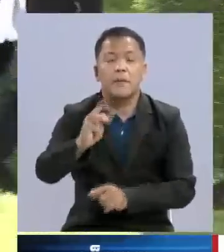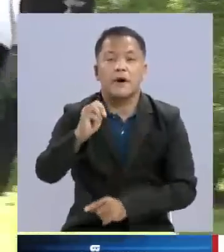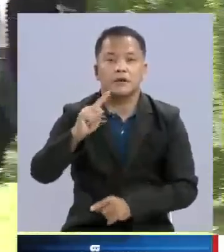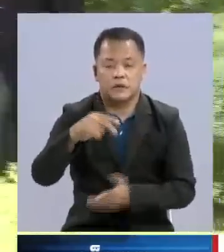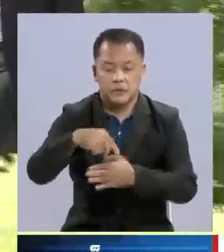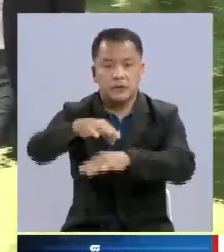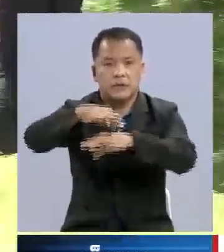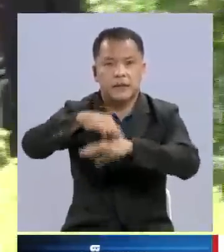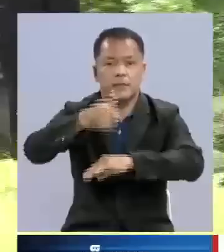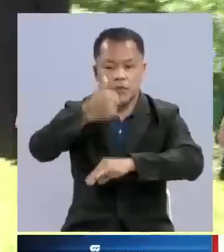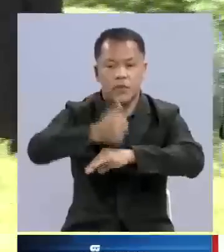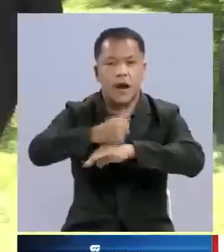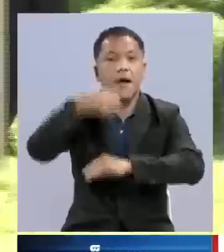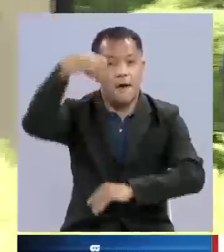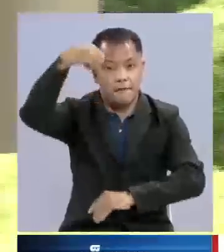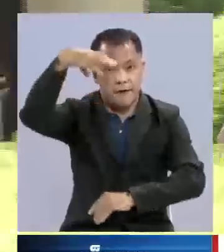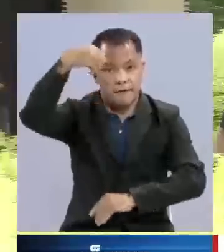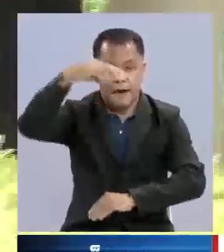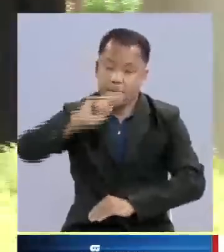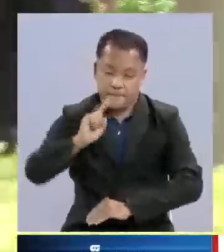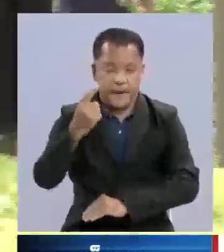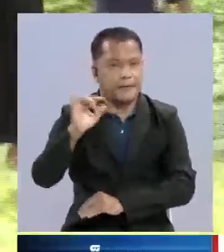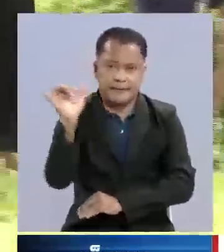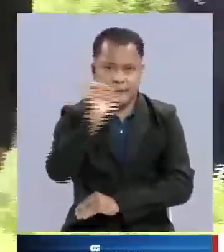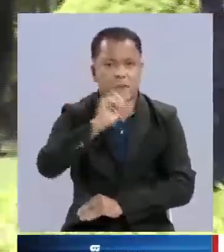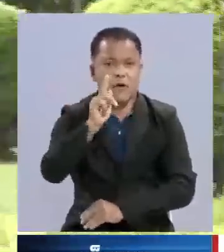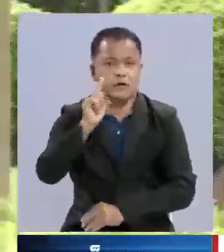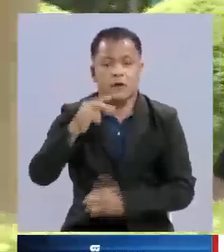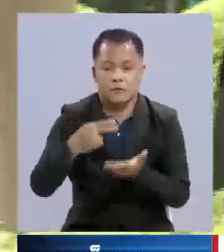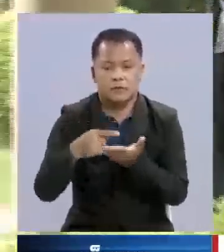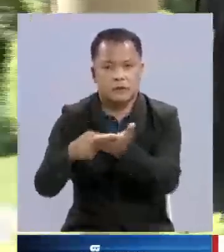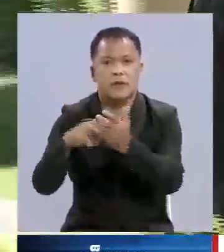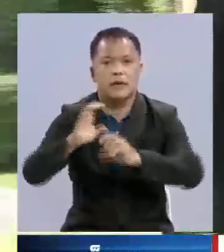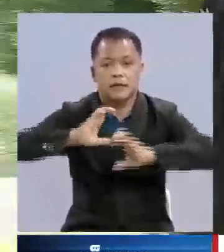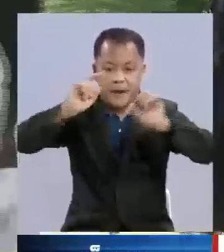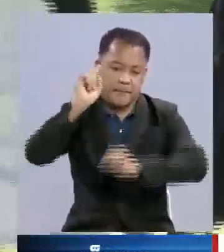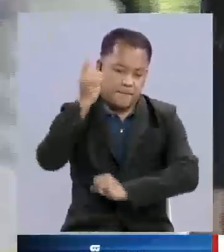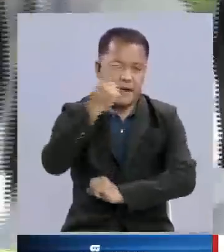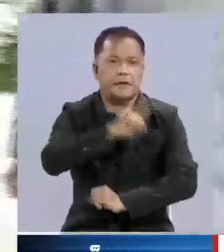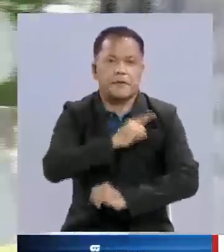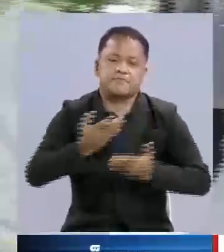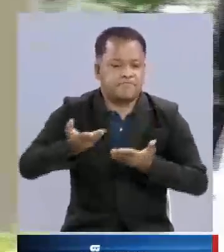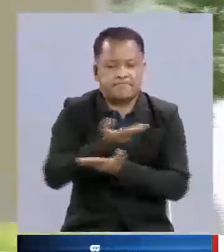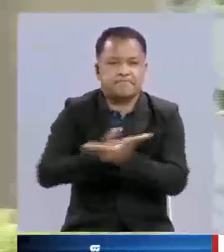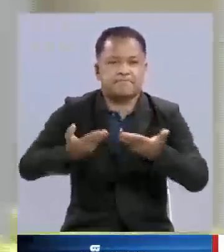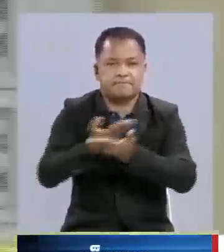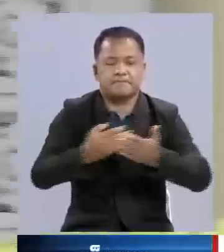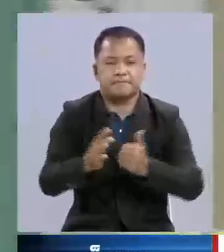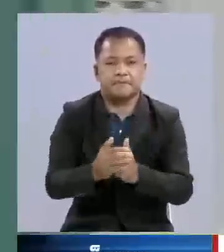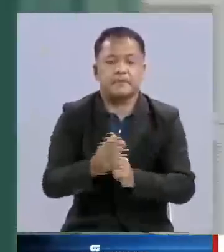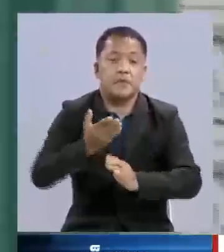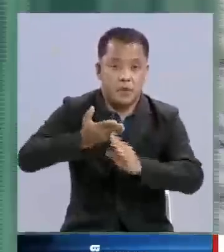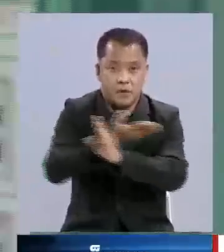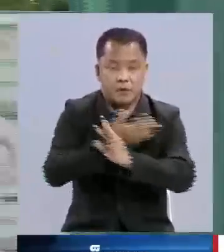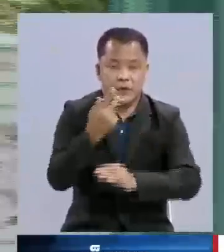ำรงตำแหน่งผู้ว่าการการไฟฟ้าฝ่ายผลิตคนใหม่โดยกกต.ได้เสนอว่าต้องให้รัฐบาลใหม่เป็นผู้พิจารณานะครับซึ่งก่อนหน้